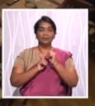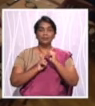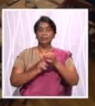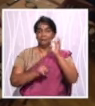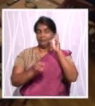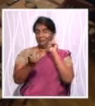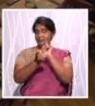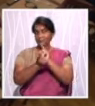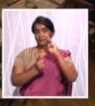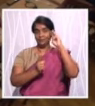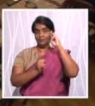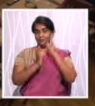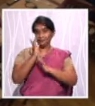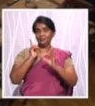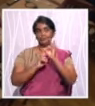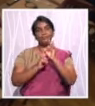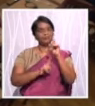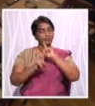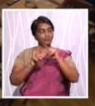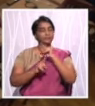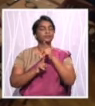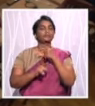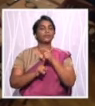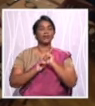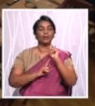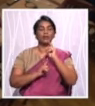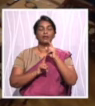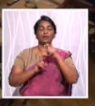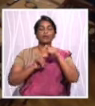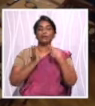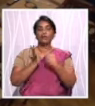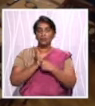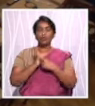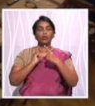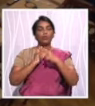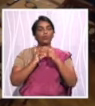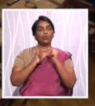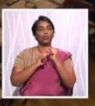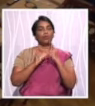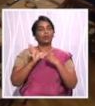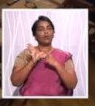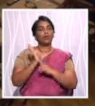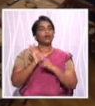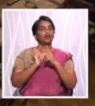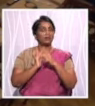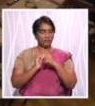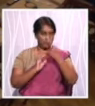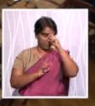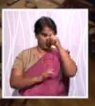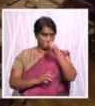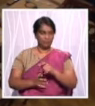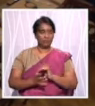ඉදිරියේ අමාත්‍යධුරේ දිරුම් දෙනු සිදු කරනුයේ පාර්ලිමේන්තු මන්ත්‍රී මහාචාර්ය ගරු උපාලි පන්නිලගේ මැතුමායි.